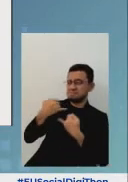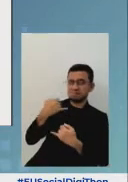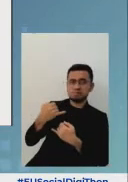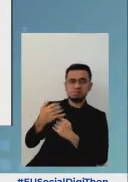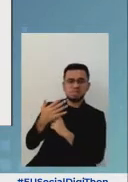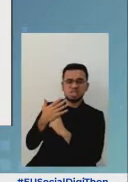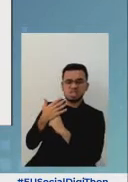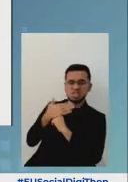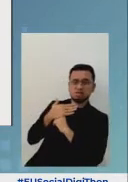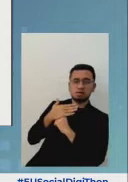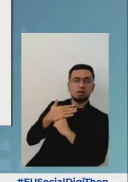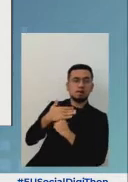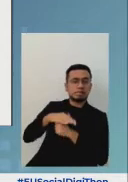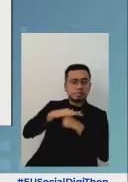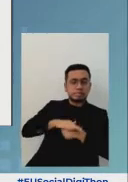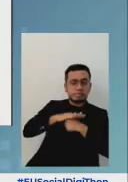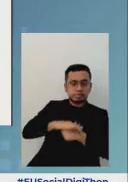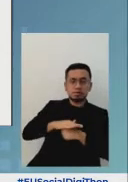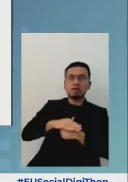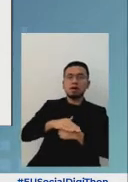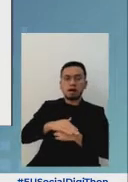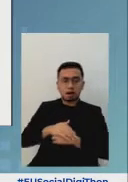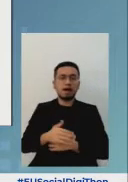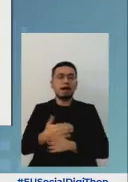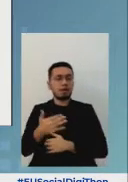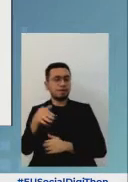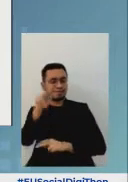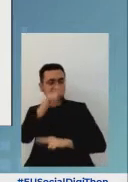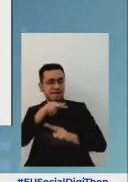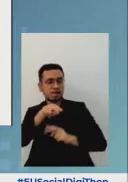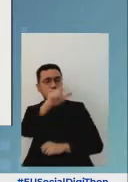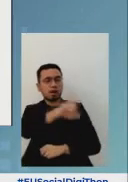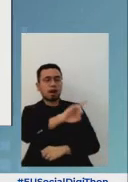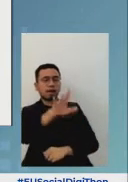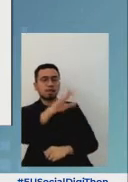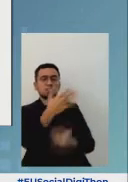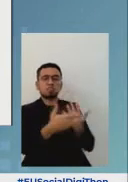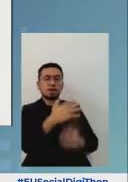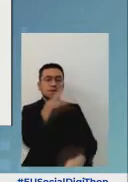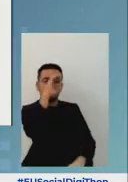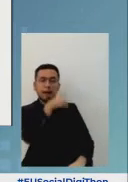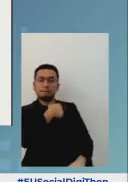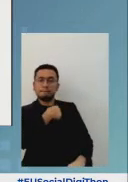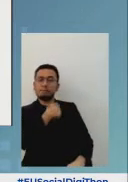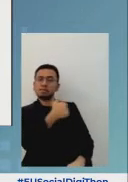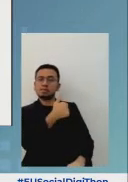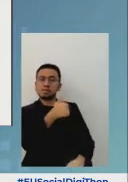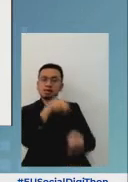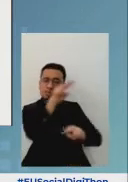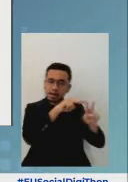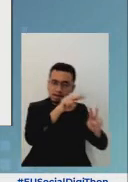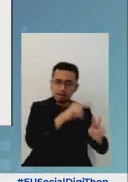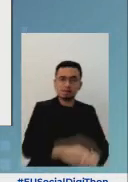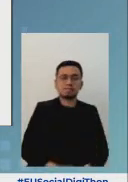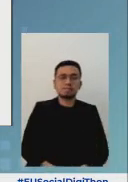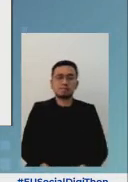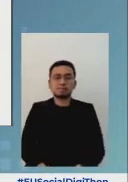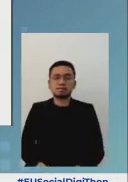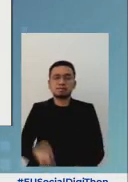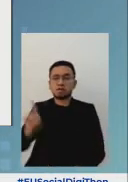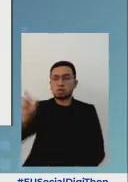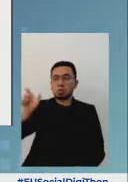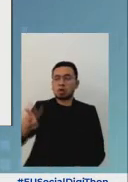ya, dan carilah teman-teman yang memahami kita. Ya, sudahlah satu orang seperti itu, ya, di blog